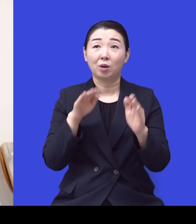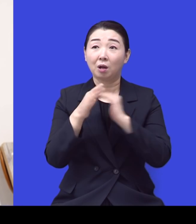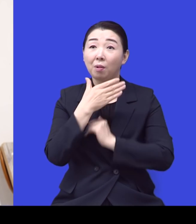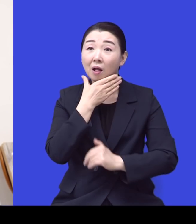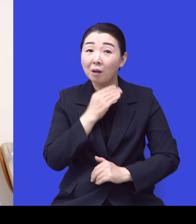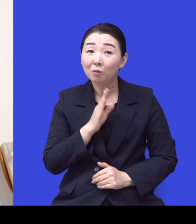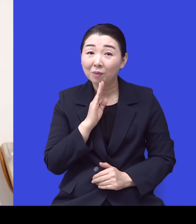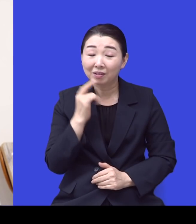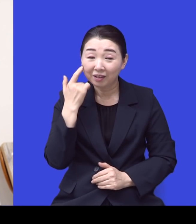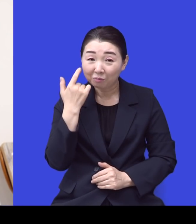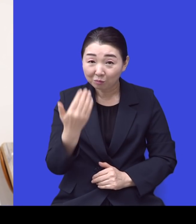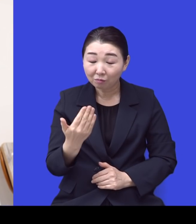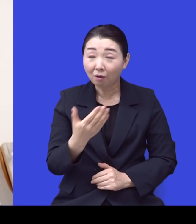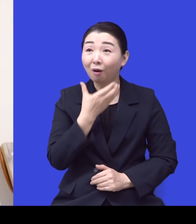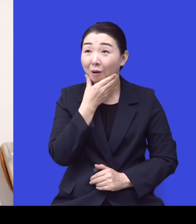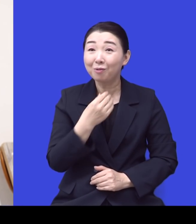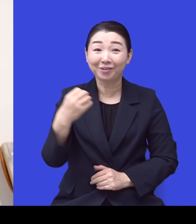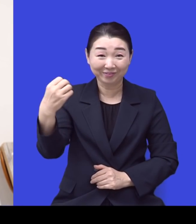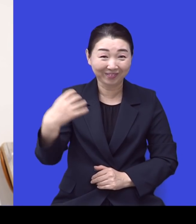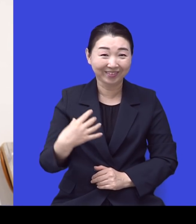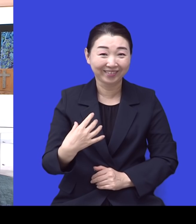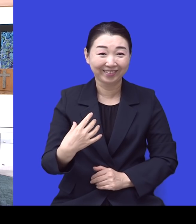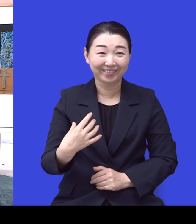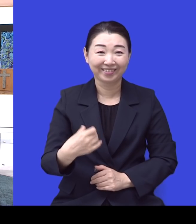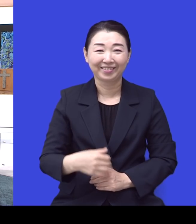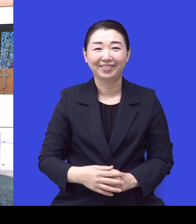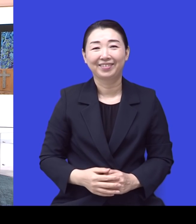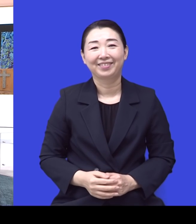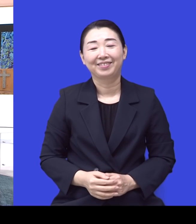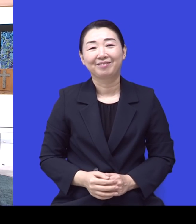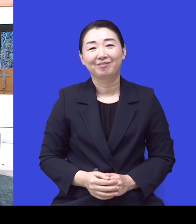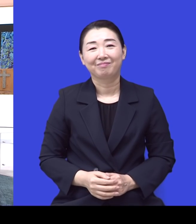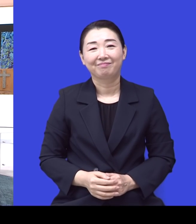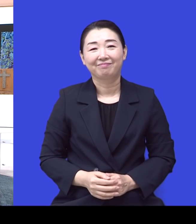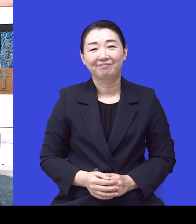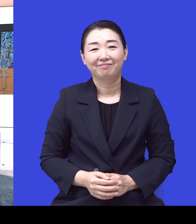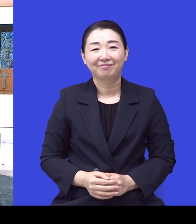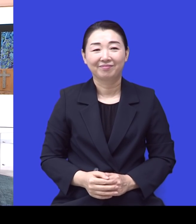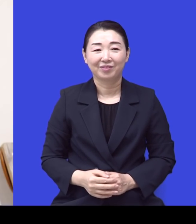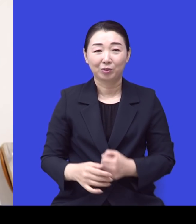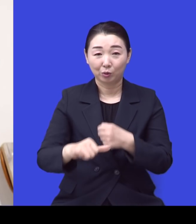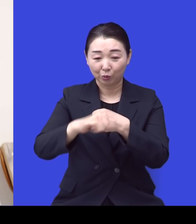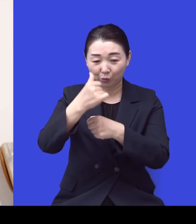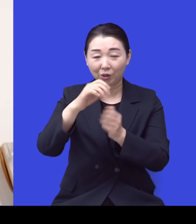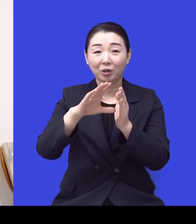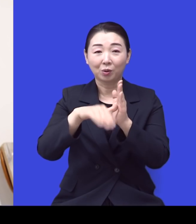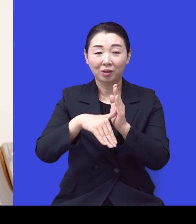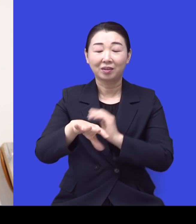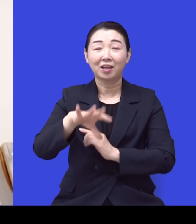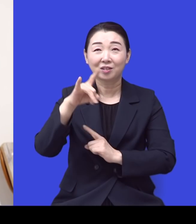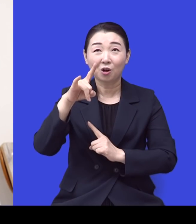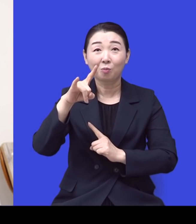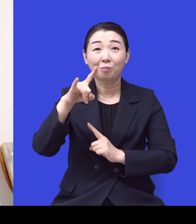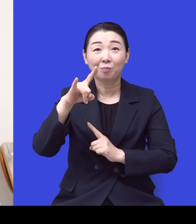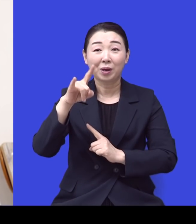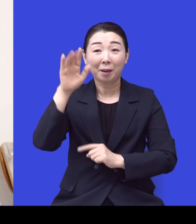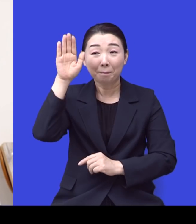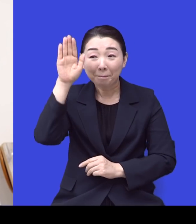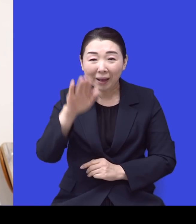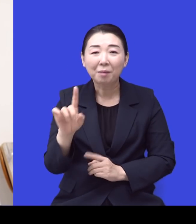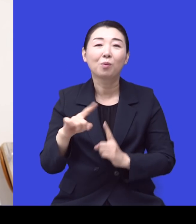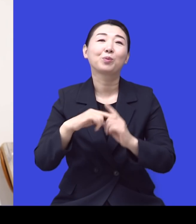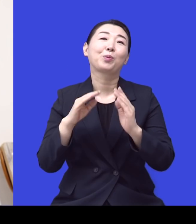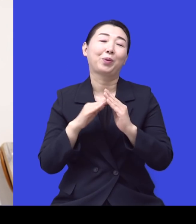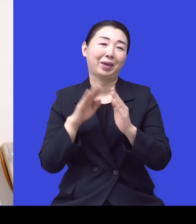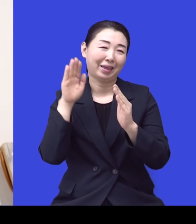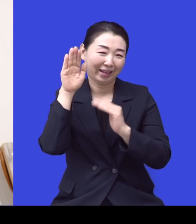행복하냐 네. 물었더니 행복하다고 어. 하여 그렇게 해서 초등학교 5학년 때 처음 발을 디딘 데가